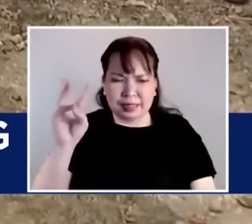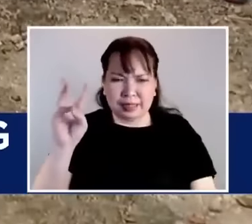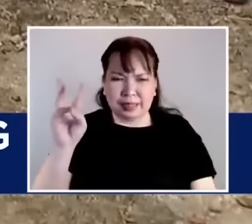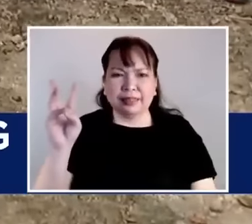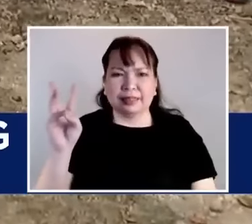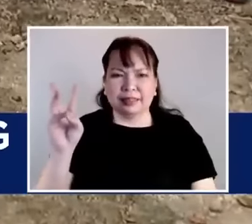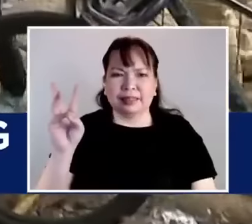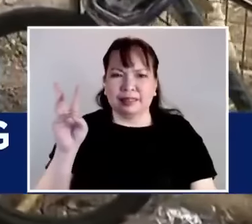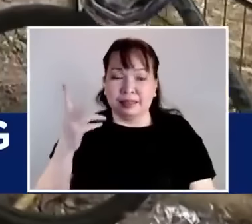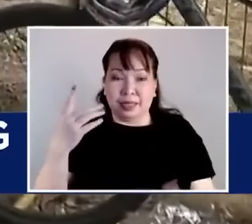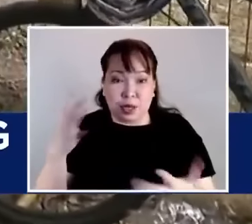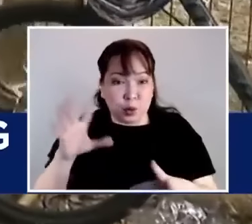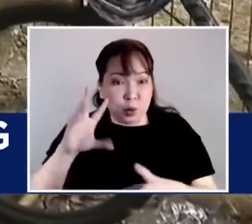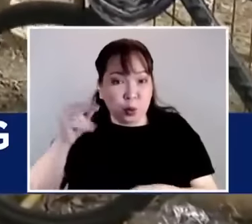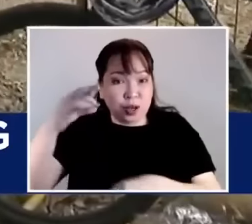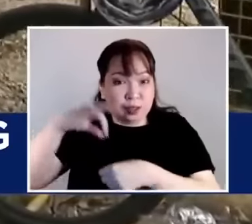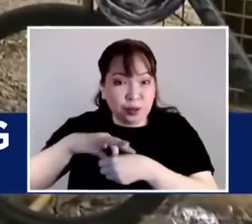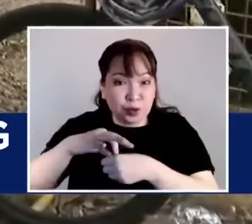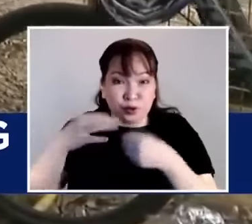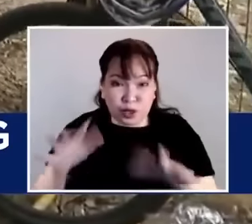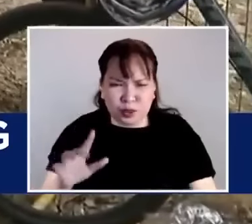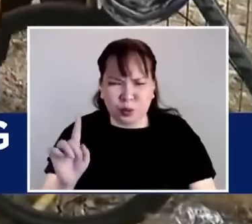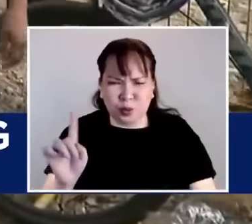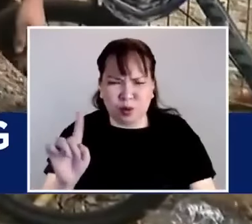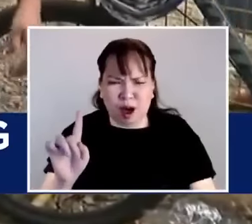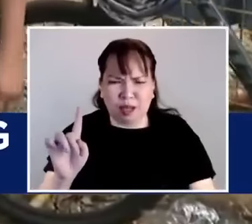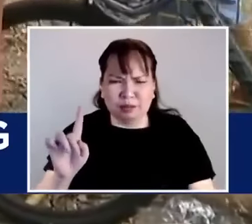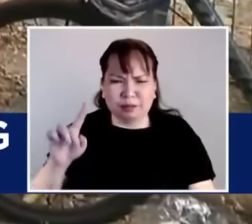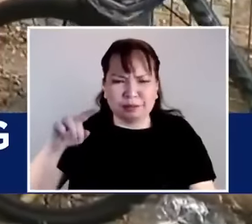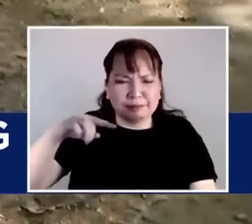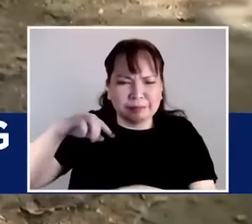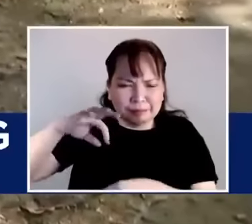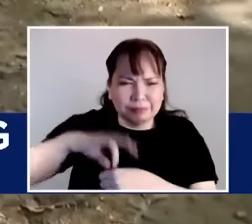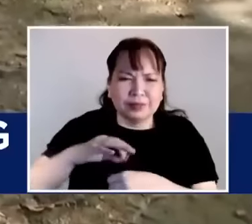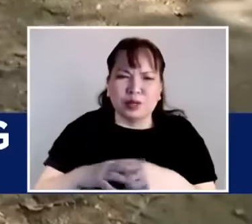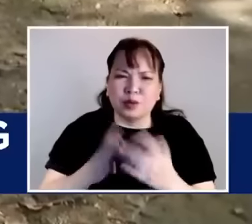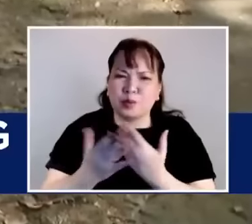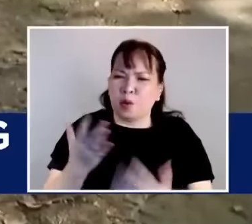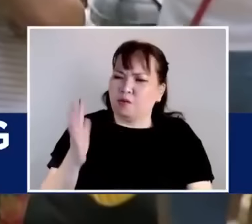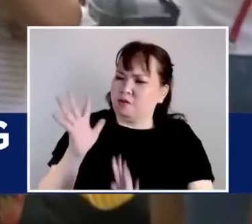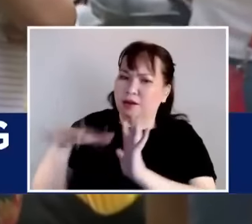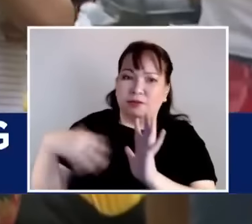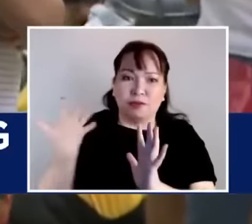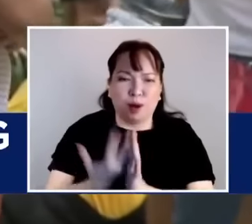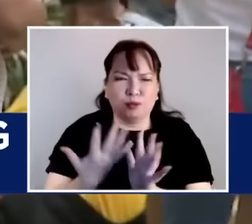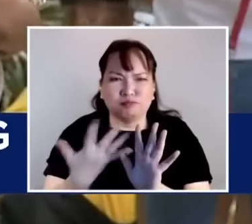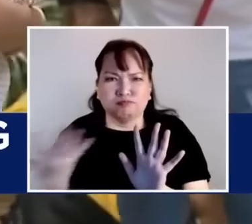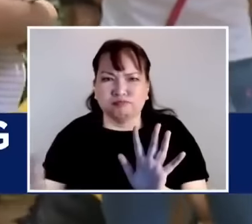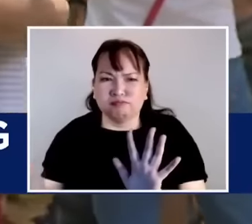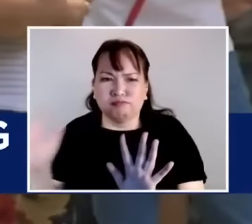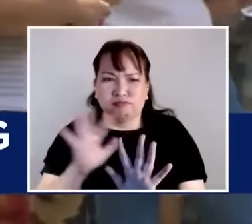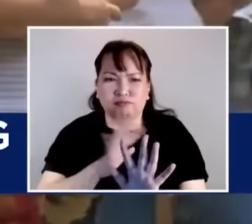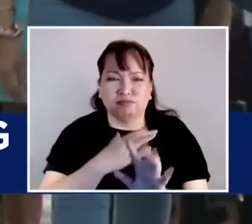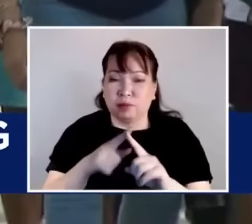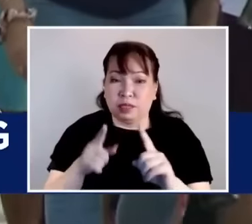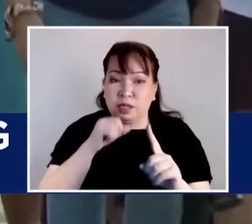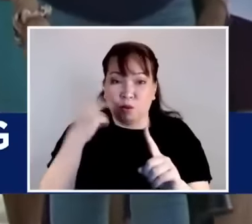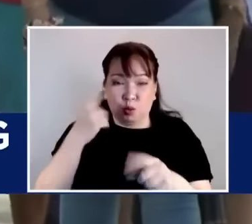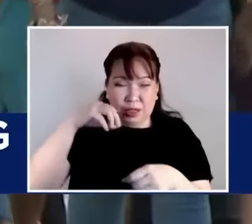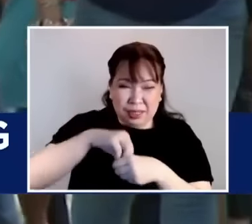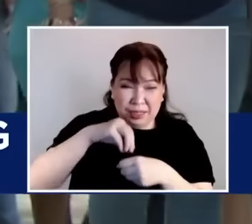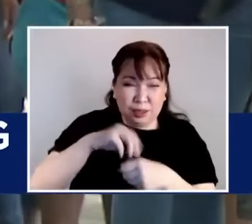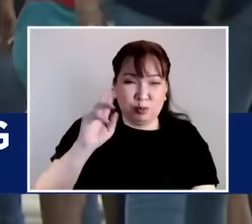pero alauna na ng hapon nakaboto. Higit 5 oras na nakapila. Pero hindi lang sa loob ng